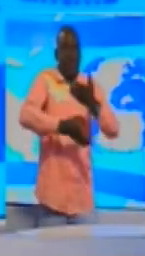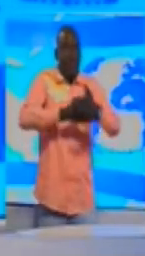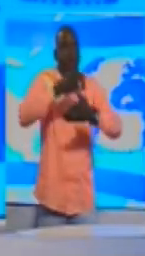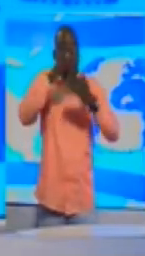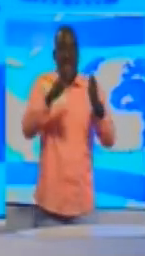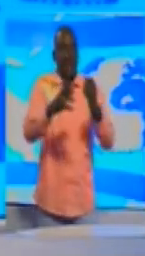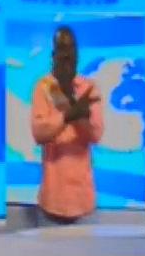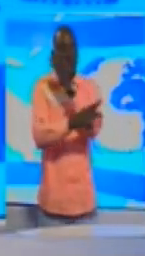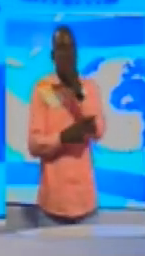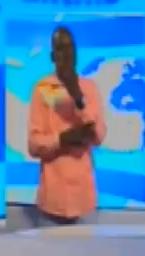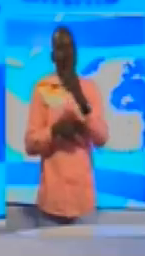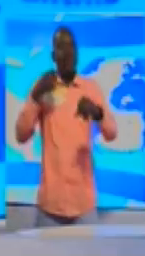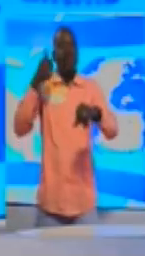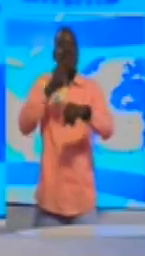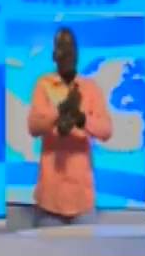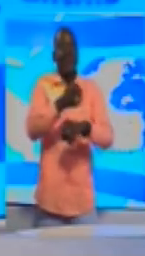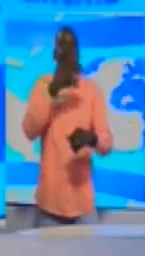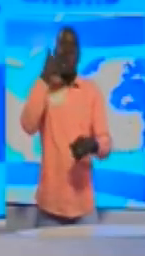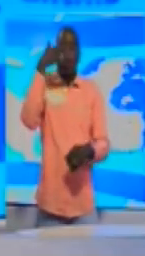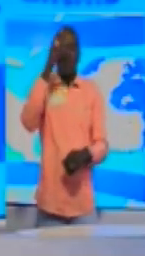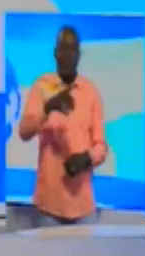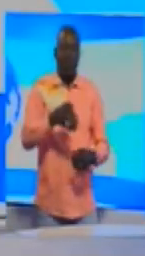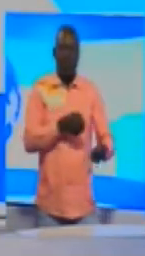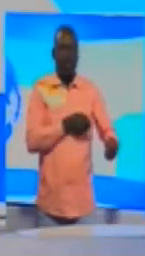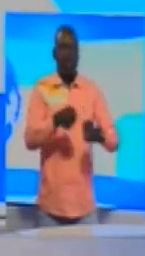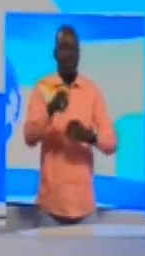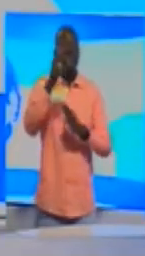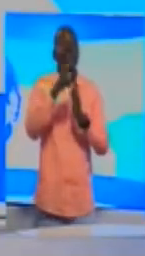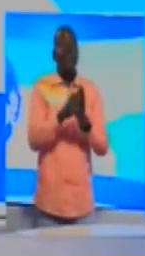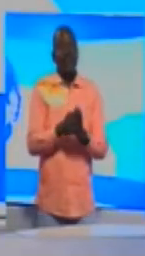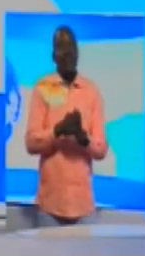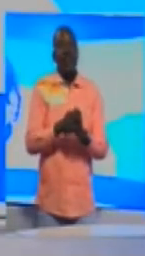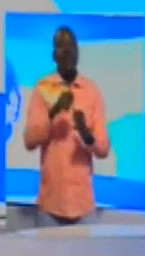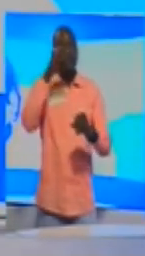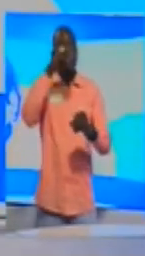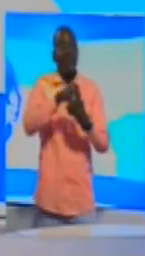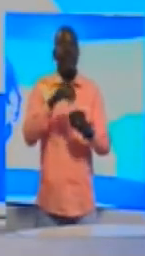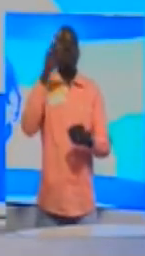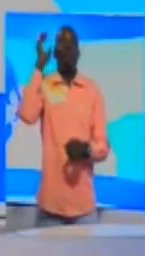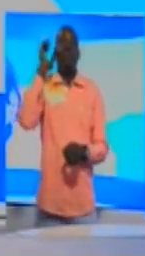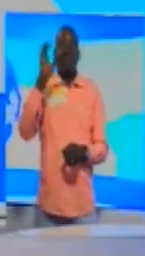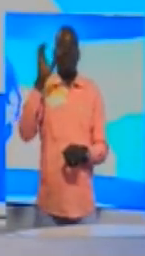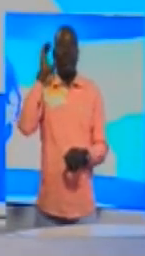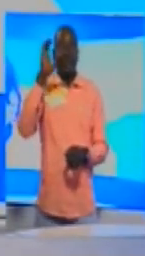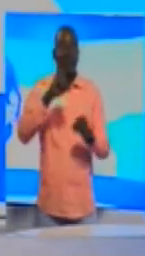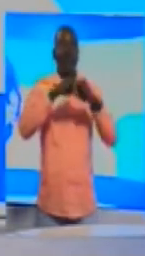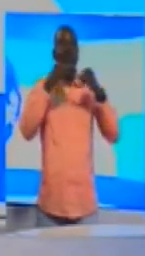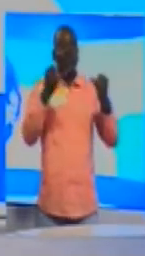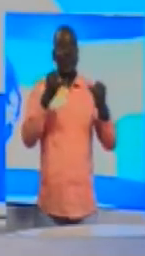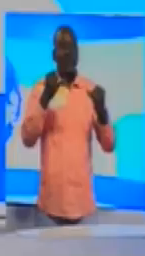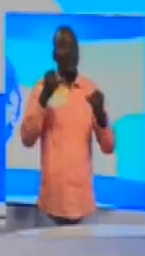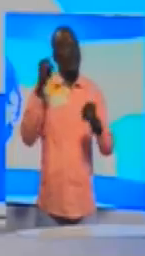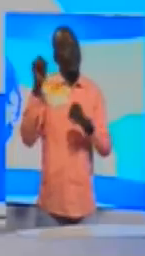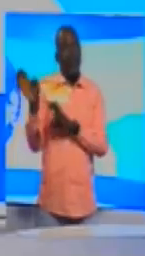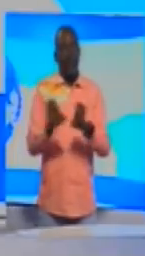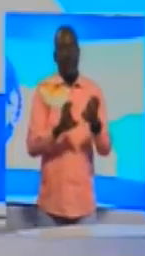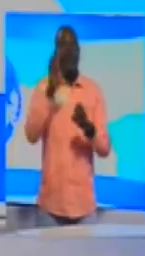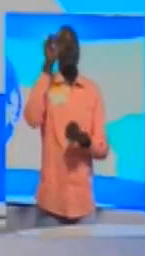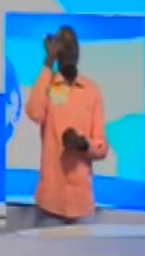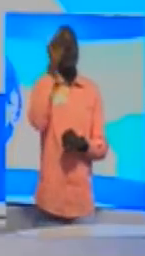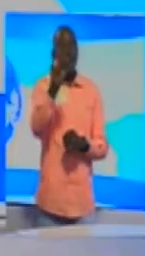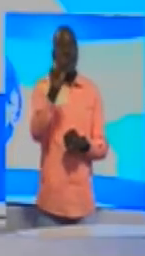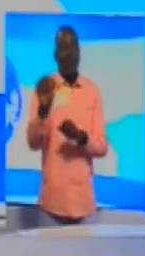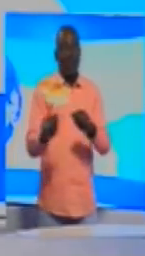du Kadiogo qui l'accuse de mauvaise gestion. Au cours d'une conférence de presse, le Sinakombe a fait le point de